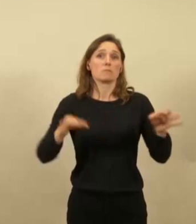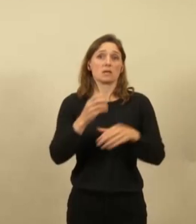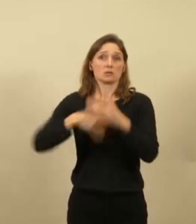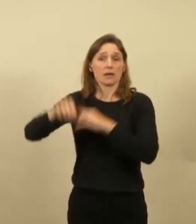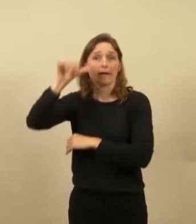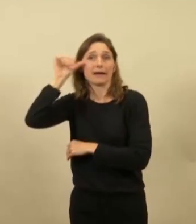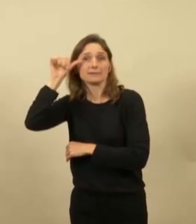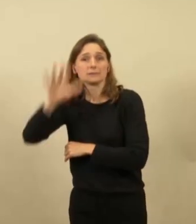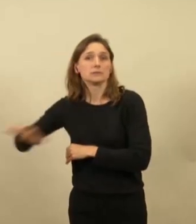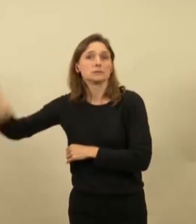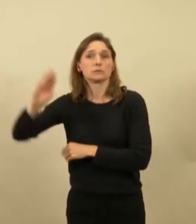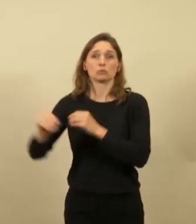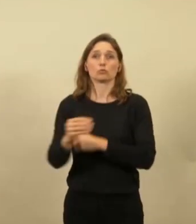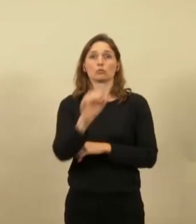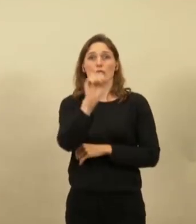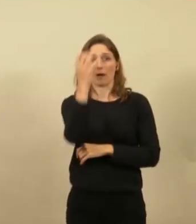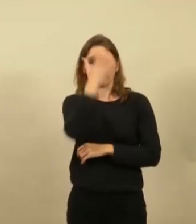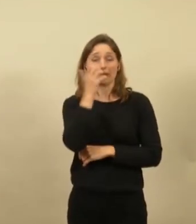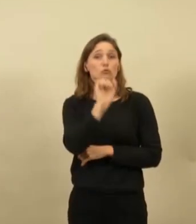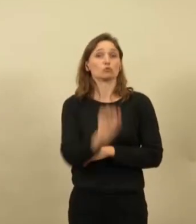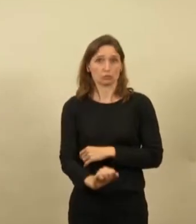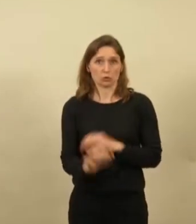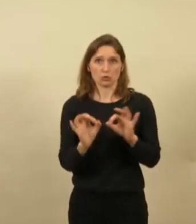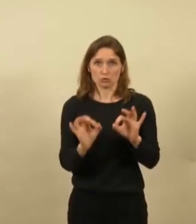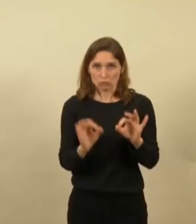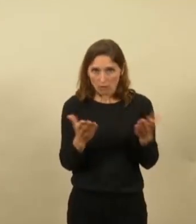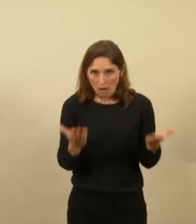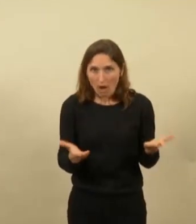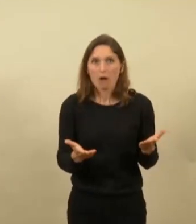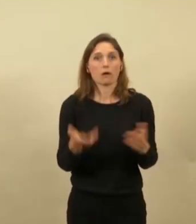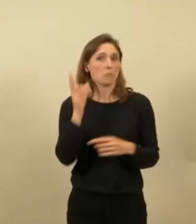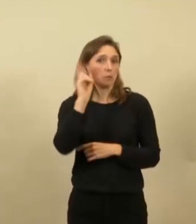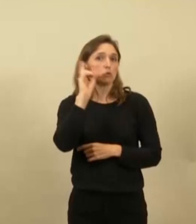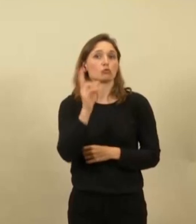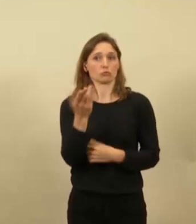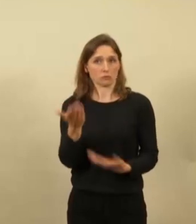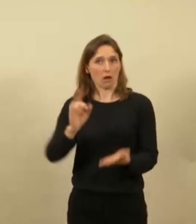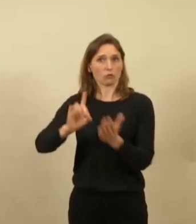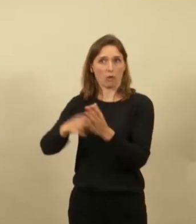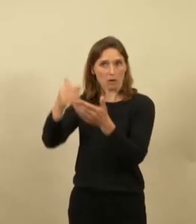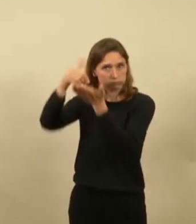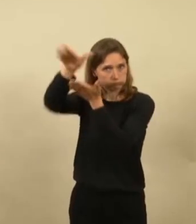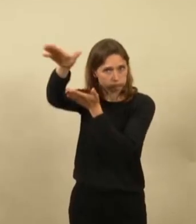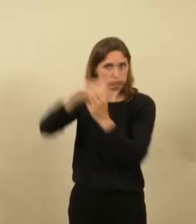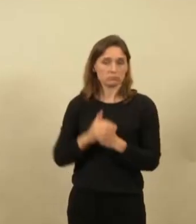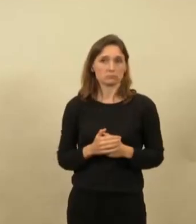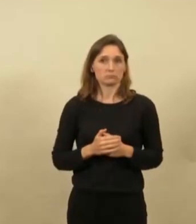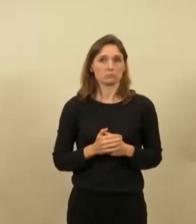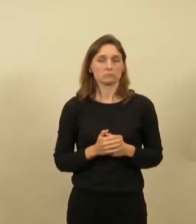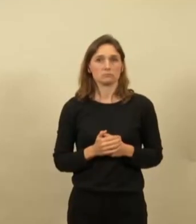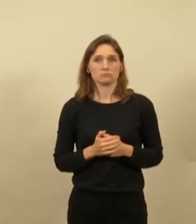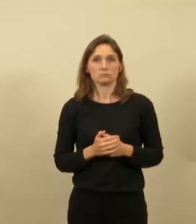sud-américains notamment où cette pratique aujourd'hui est utilisée depuis maintenant très longtemps et il n'y a donc aucune bien entendu